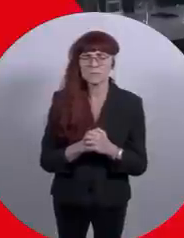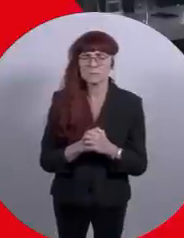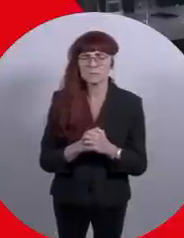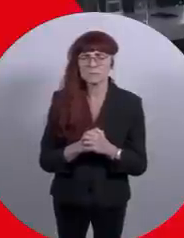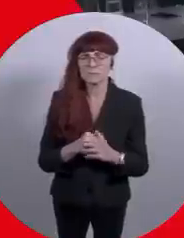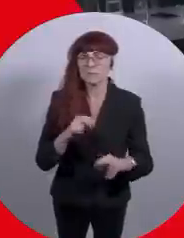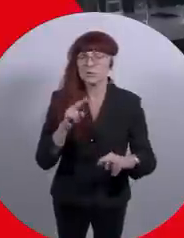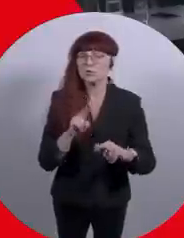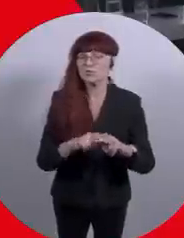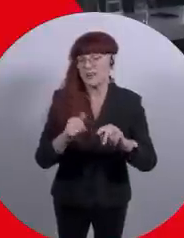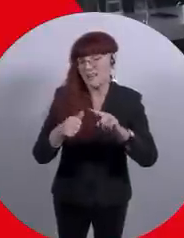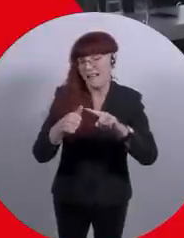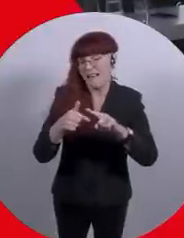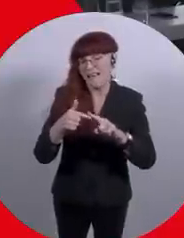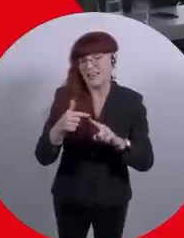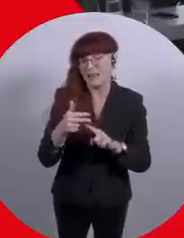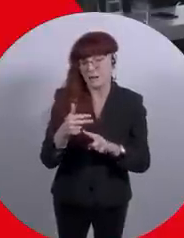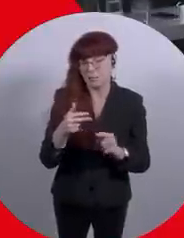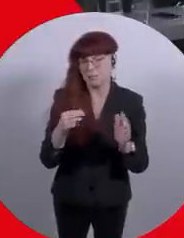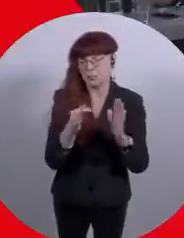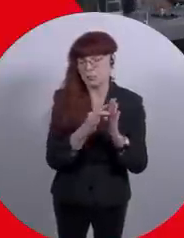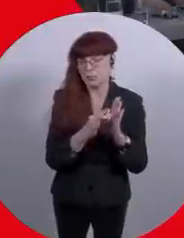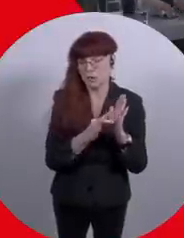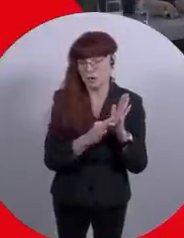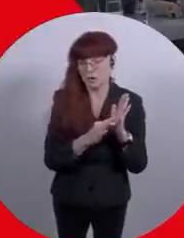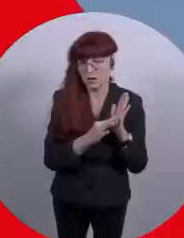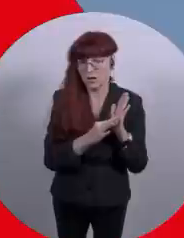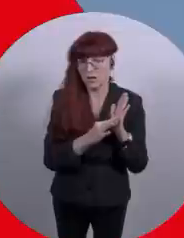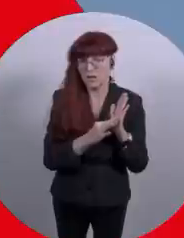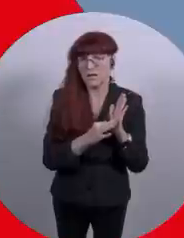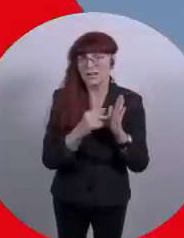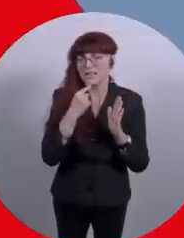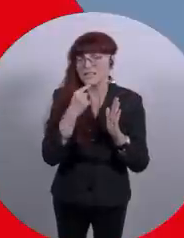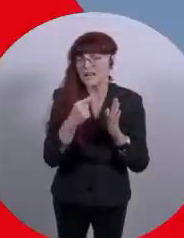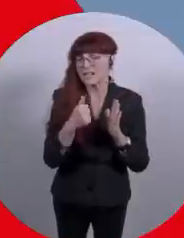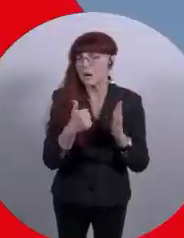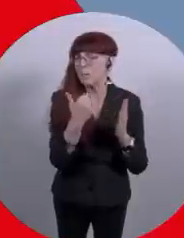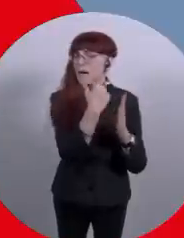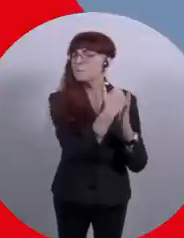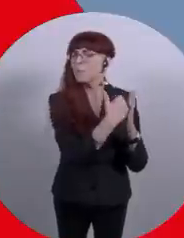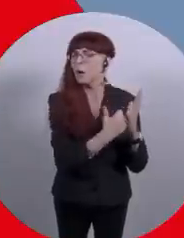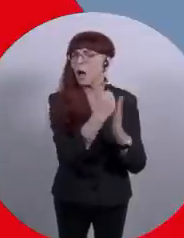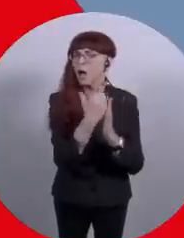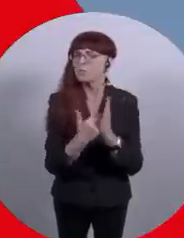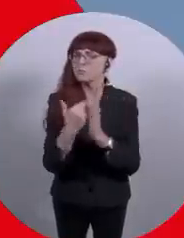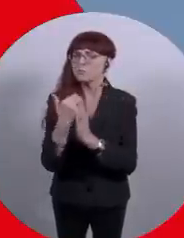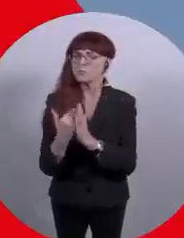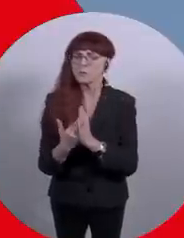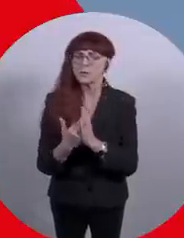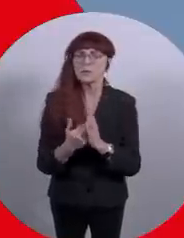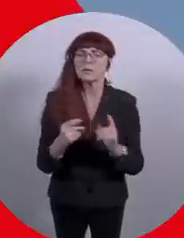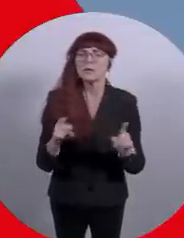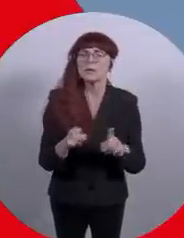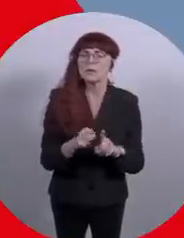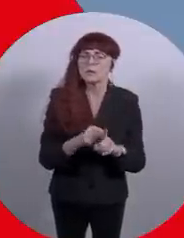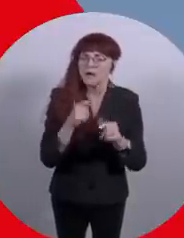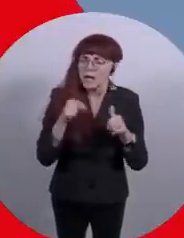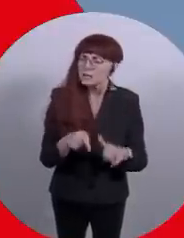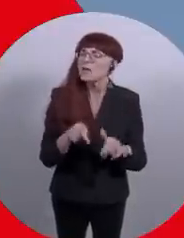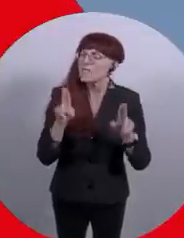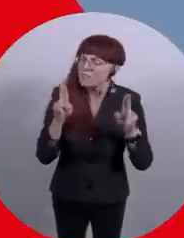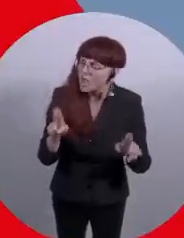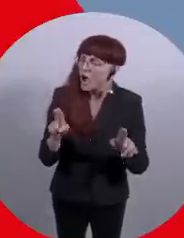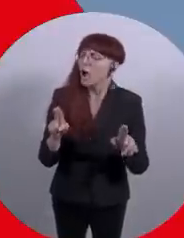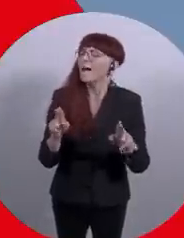wenn jetzt einige Punkte einige Punkte außerhalb von einem Programm kannte und mit authentischer Programmatik zu tun